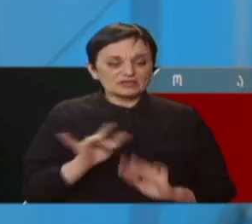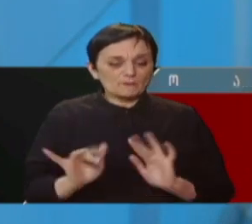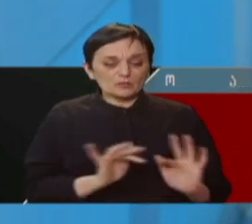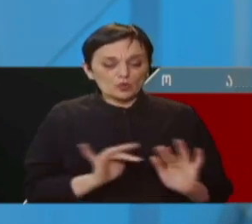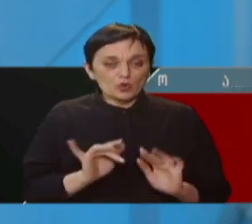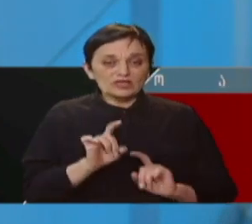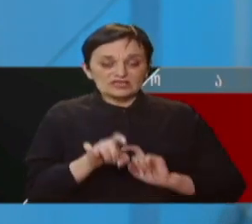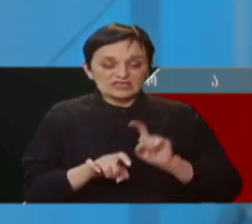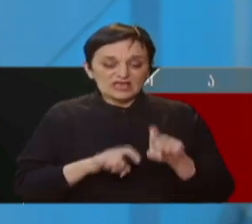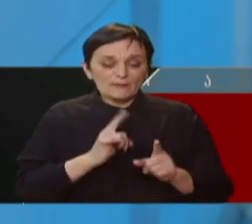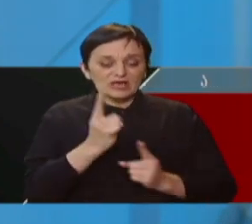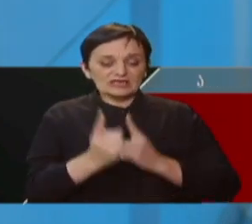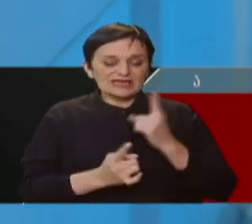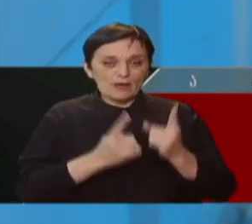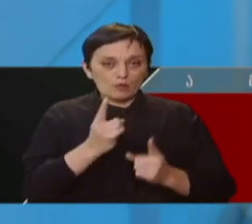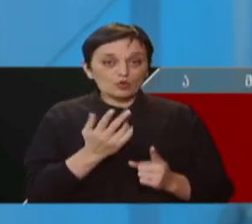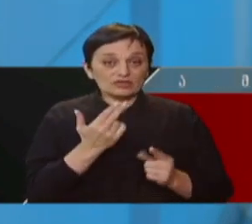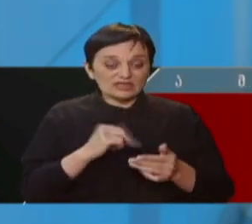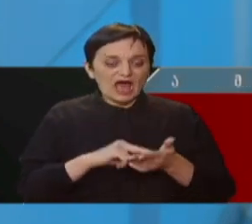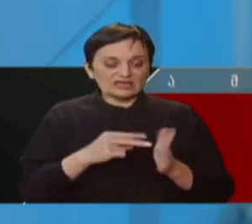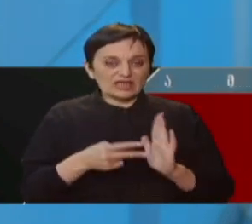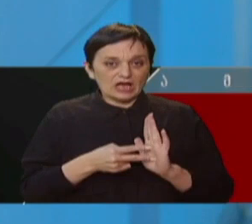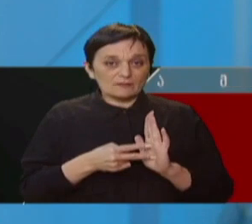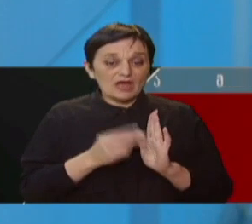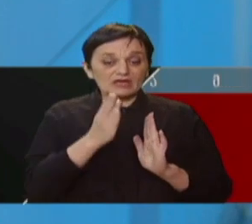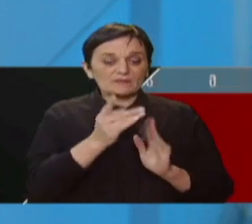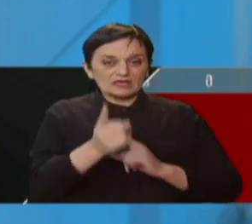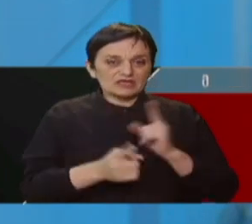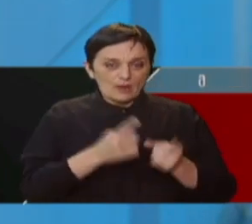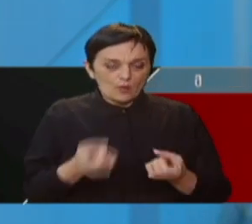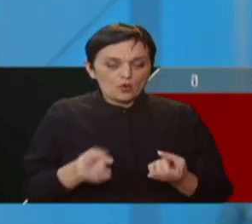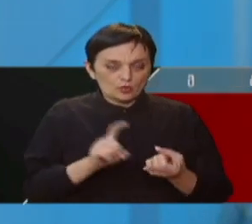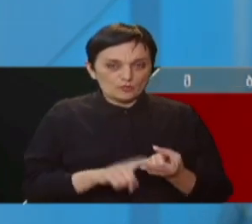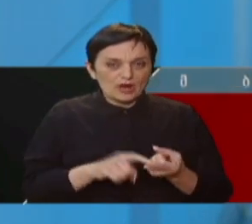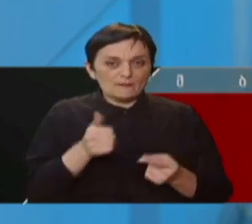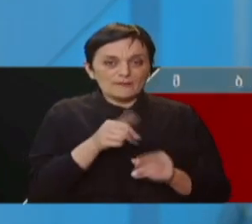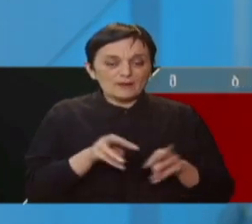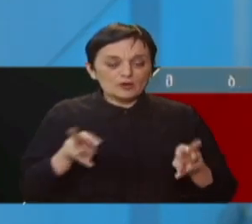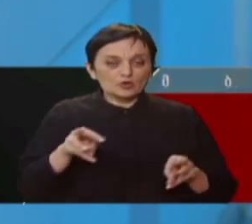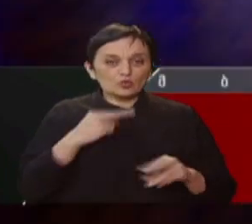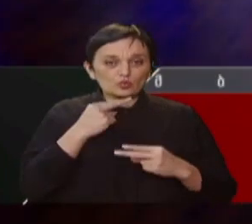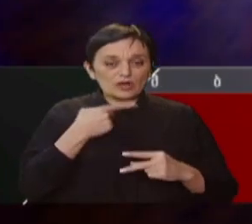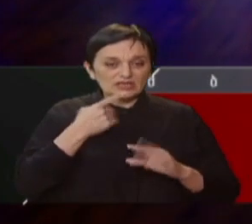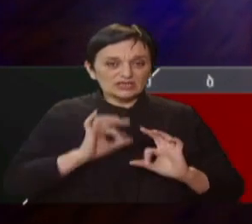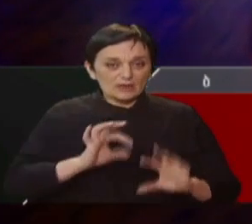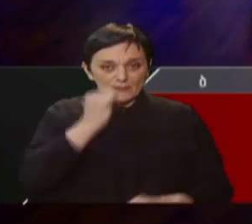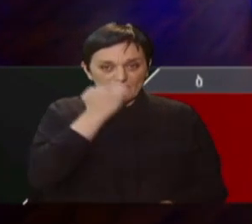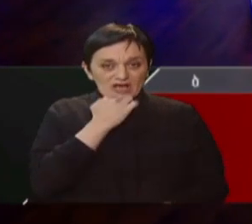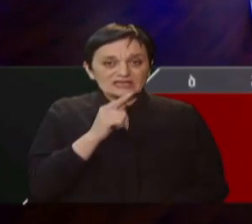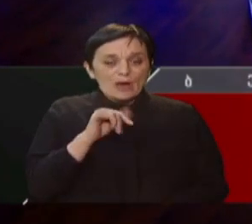პროცესებს, გადადგმულ ნაბიჯებს, რეფორმებს და დაგეგმილ რეფორმებთან დაკავშირებითაც გაამახვილა პრემიერ-მინისტრმა ყურადღება.